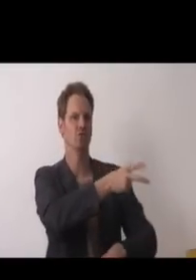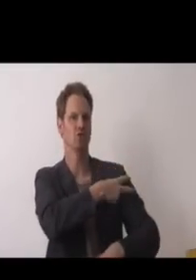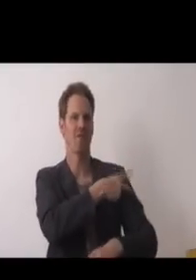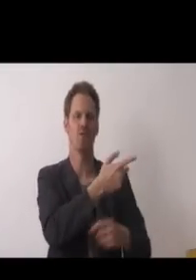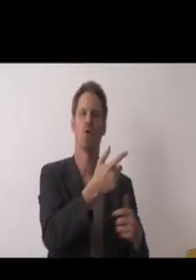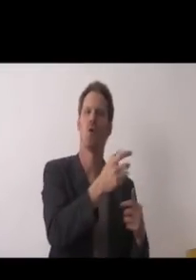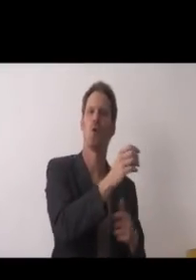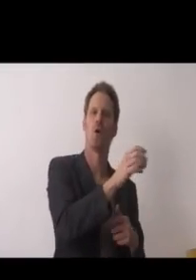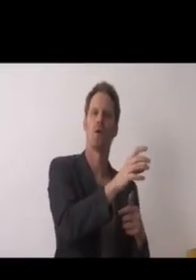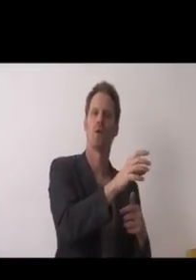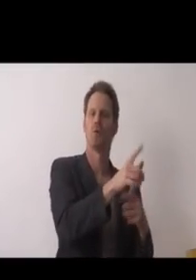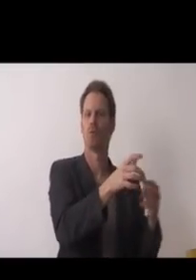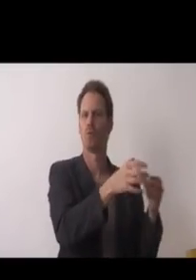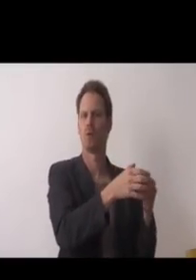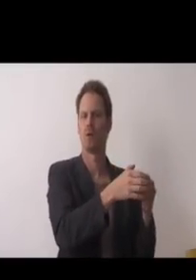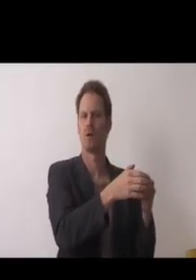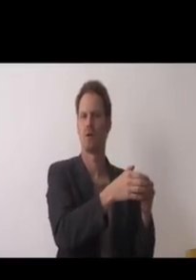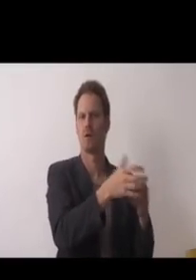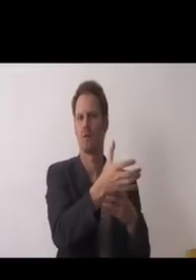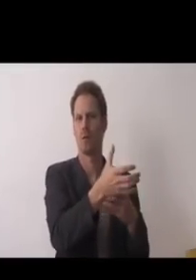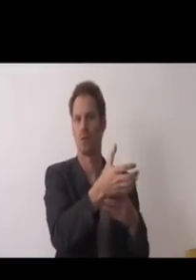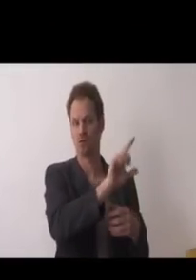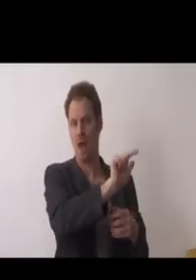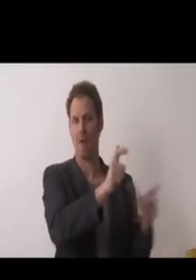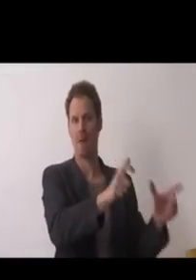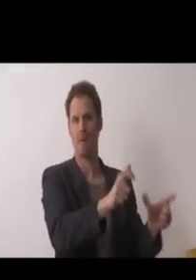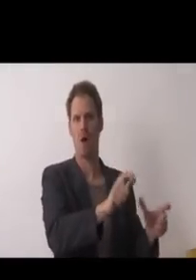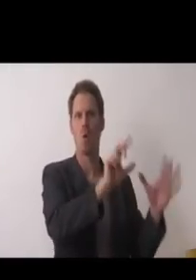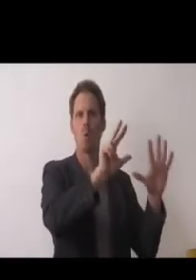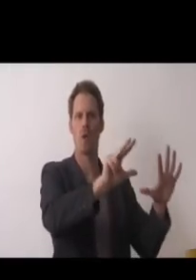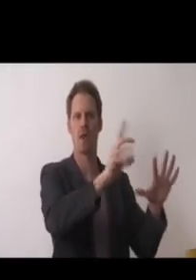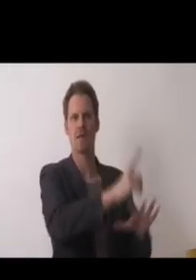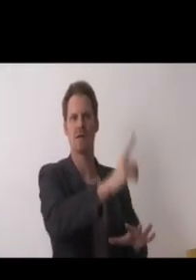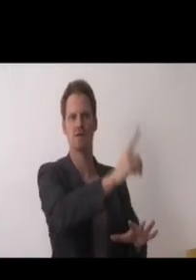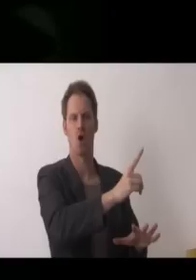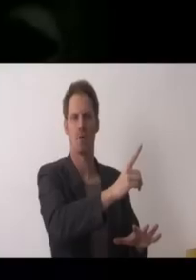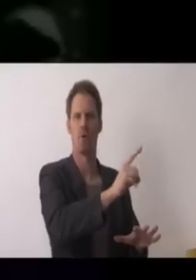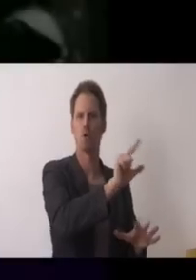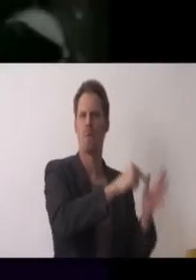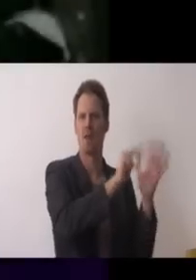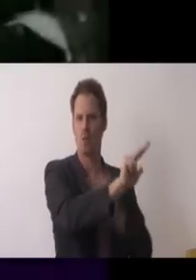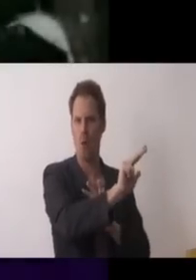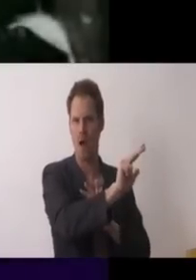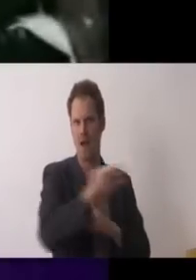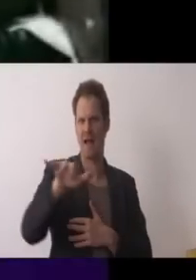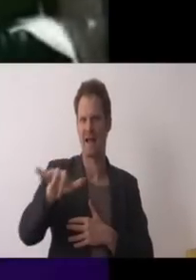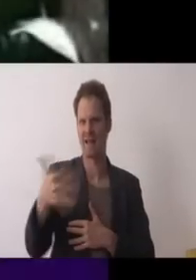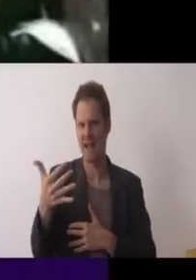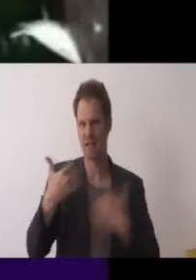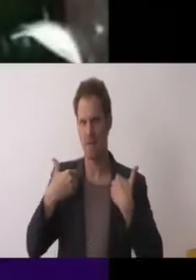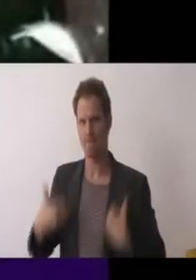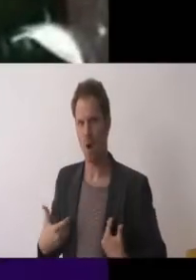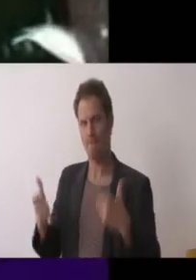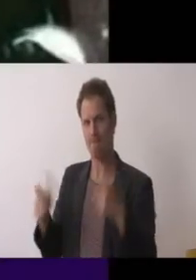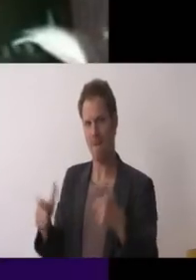l'organisation, Alexandre Yotopoulos, et son chef des opérations, Dimitris Koufodinas. Le 8 décembre 2003, 15 membres de